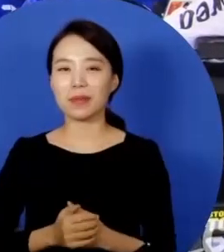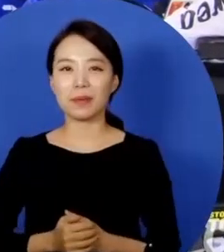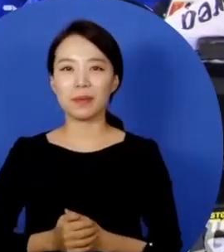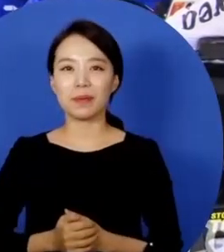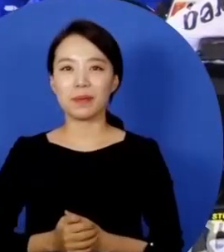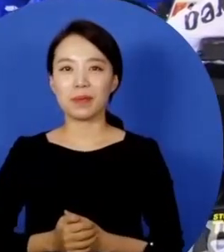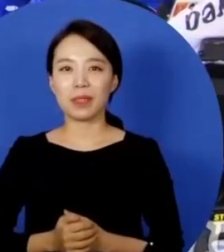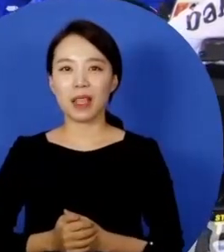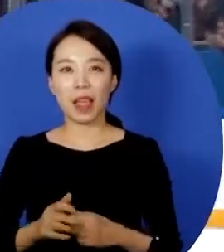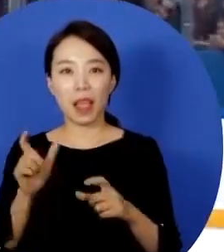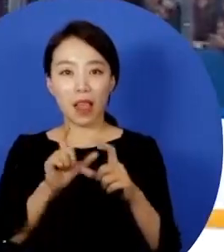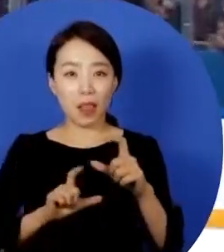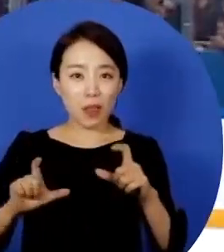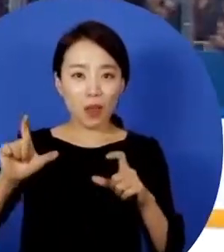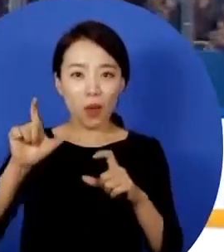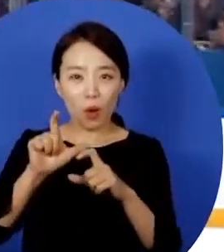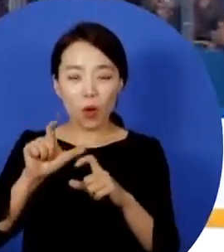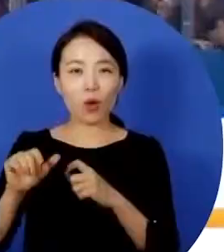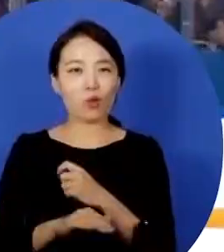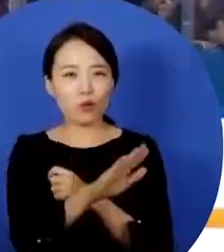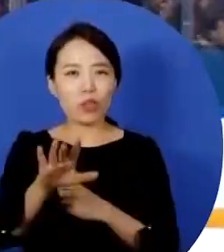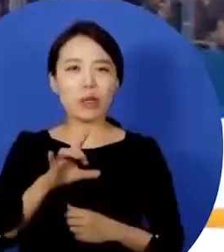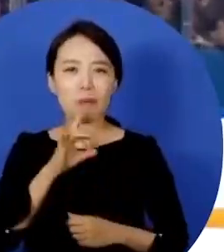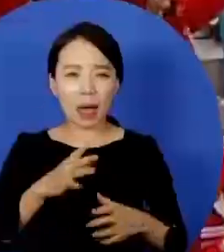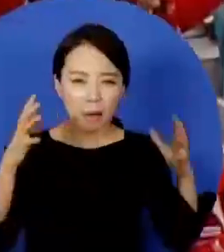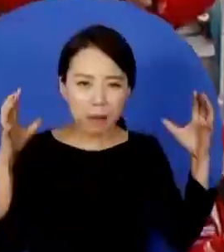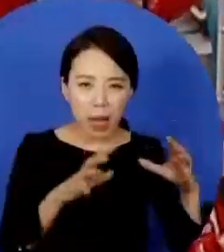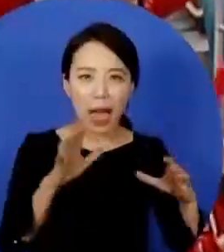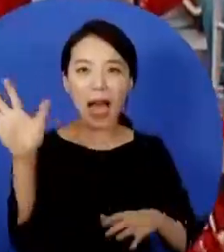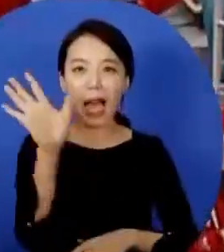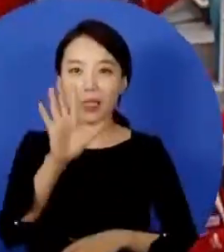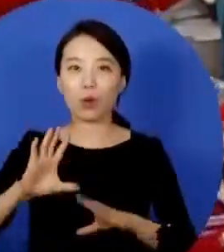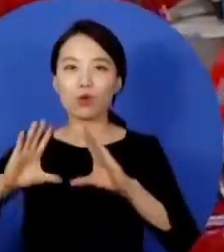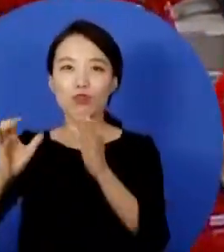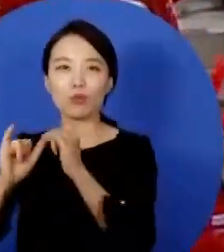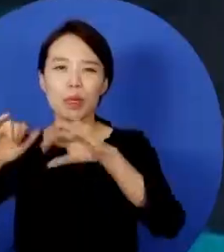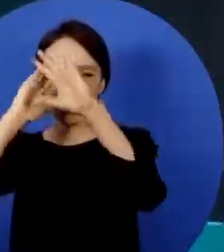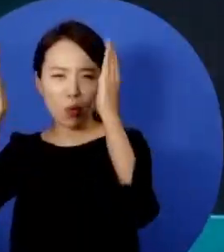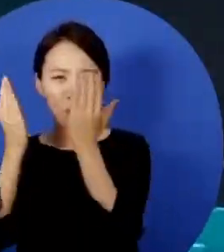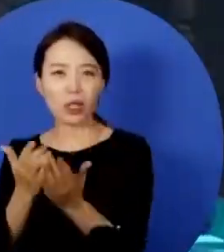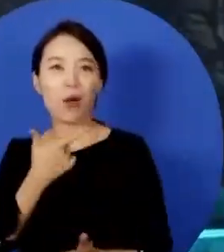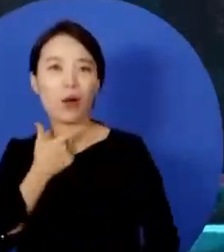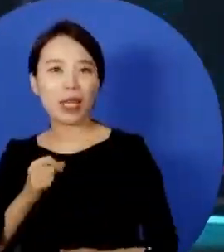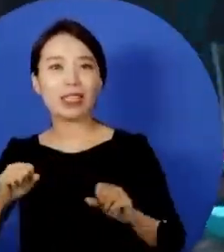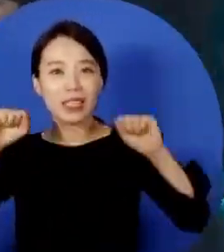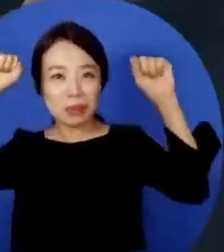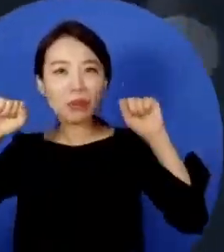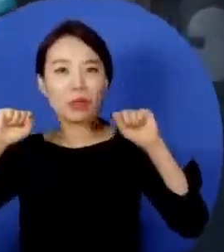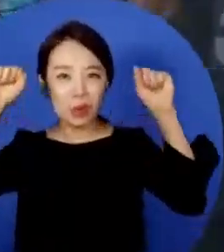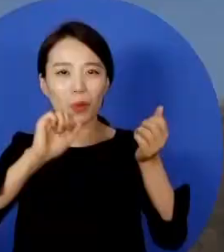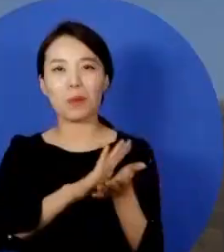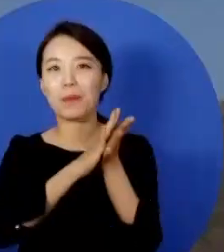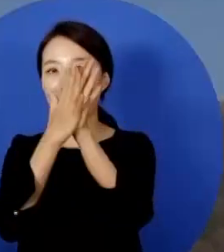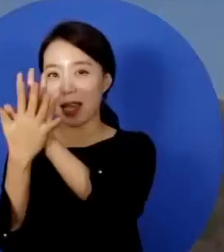그리하여 더 이상 우리만의 리그가 아닌 국민 모두가 열광하는 스포츠로 자리매김했습니다.